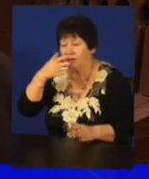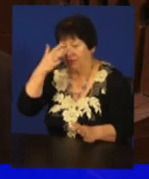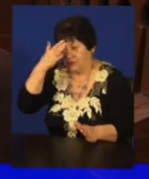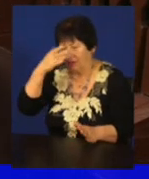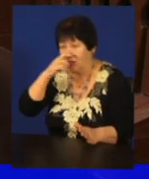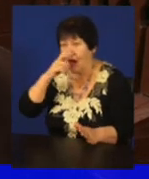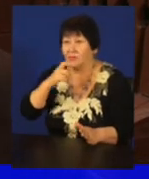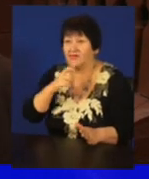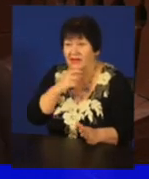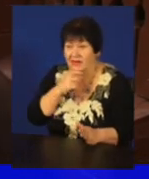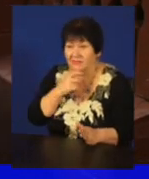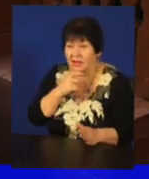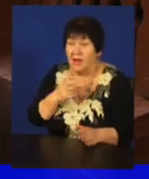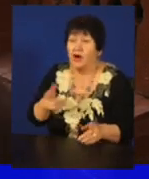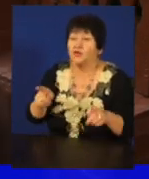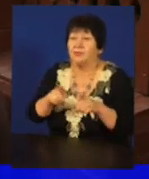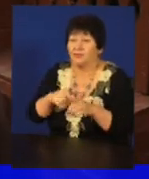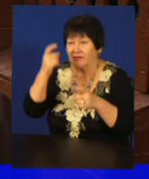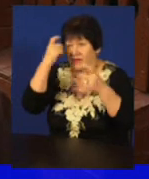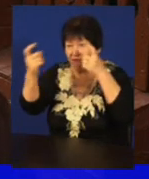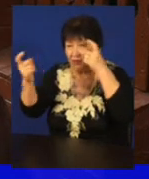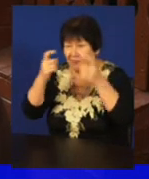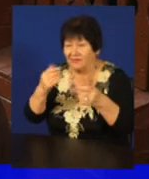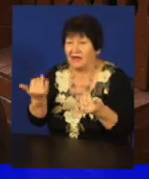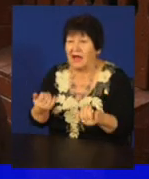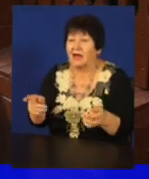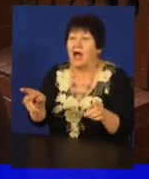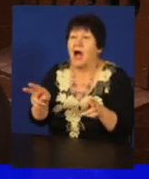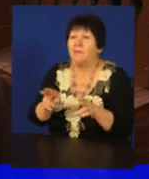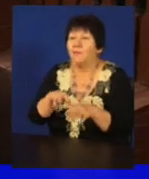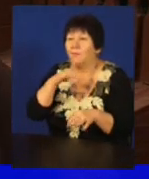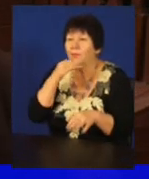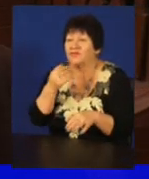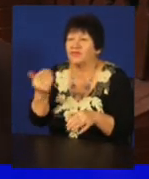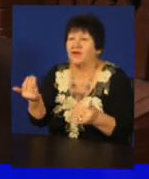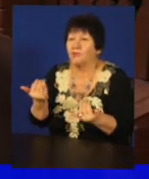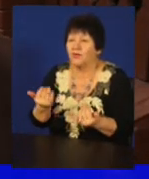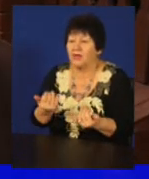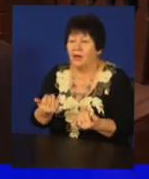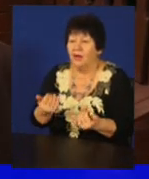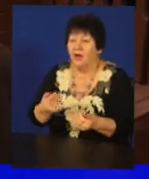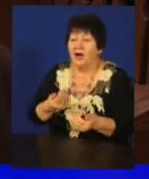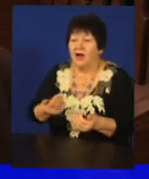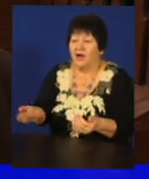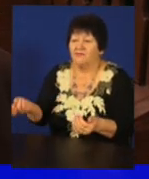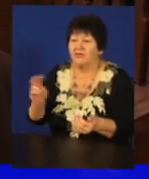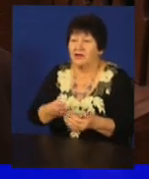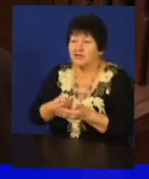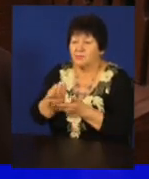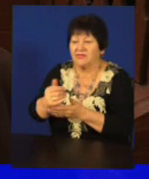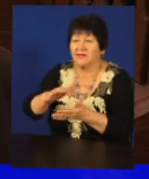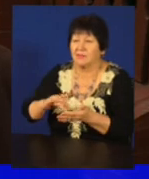dar după toate informația care am ajuns la mine, mulți vin și amuși plătesc mai departe și eu cred că